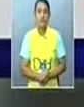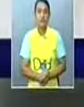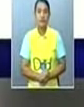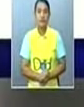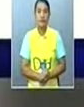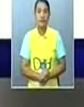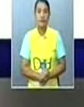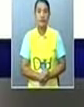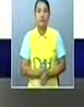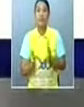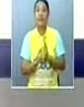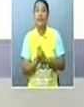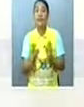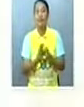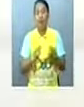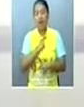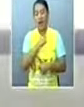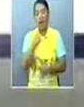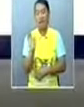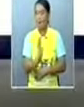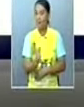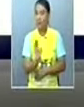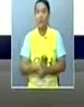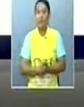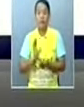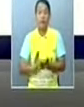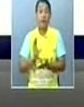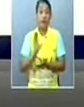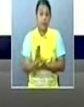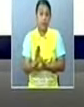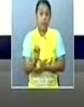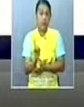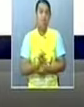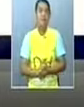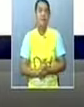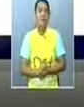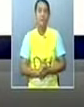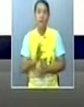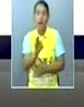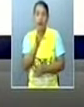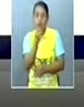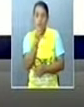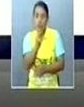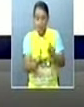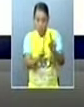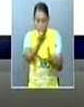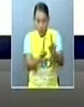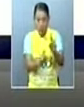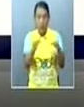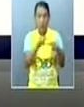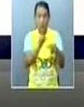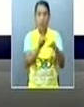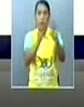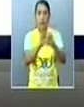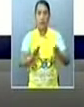เทคนิคก็คืออยากขาดทุนเทคนิคในการลงทุนก็พยายามเอางี้ฮะเลือกหุ้นเป็นกลยุทธ์ที่สำคัญที่สุดอย่า